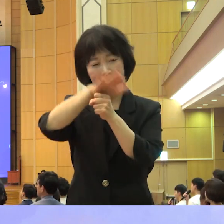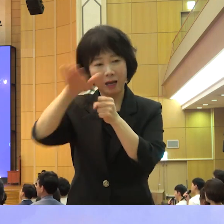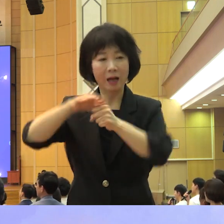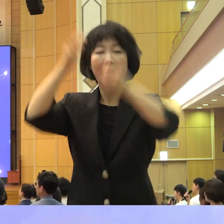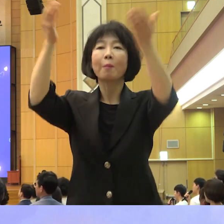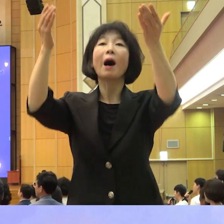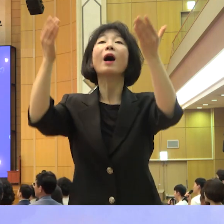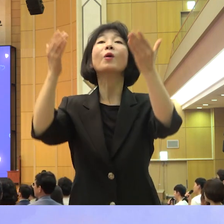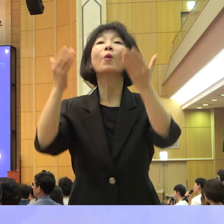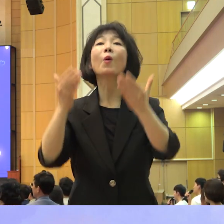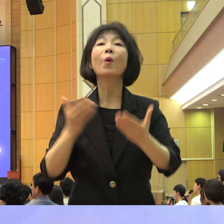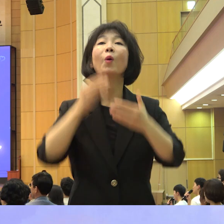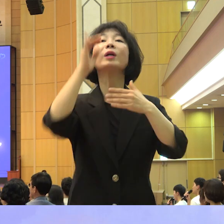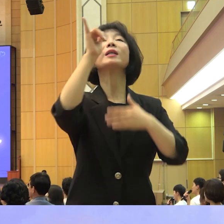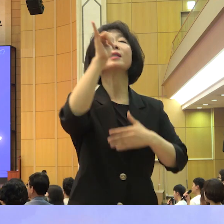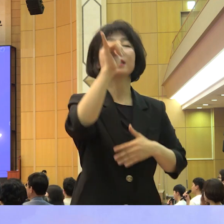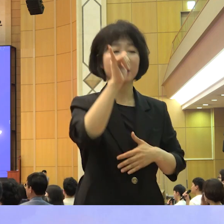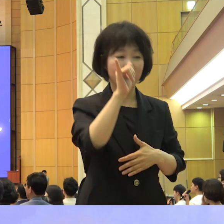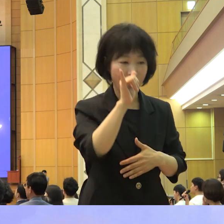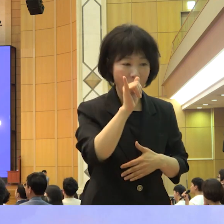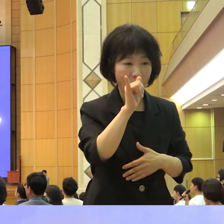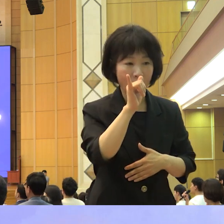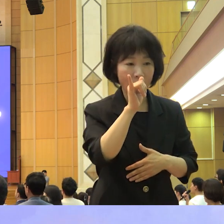속에서 그 사랑 받고